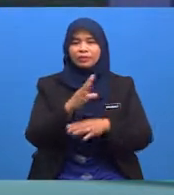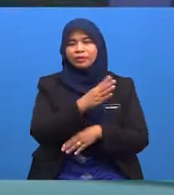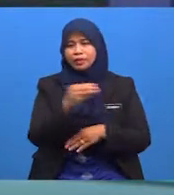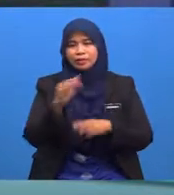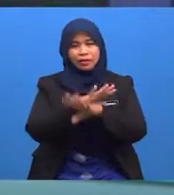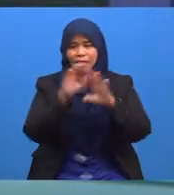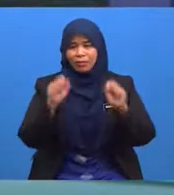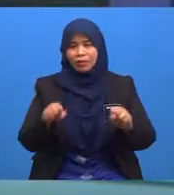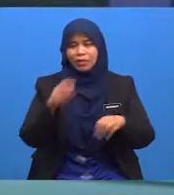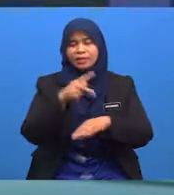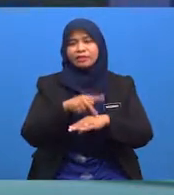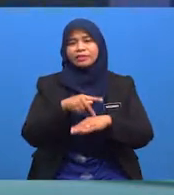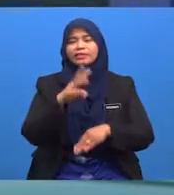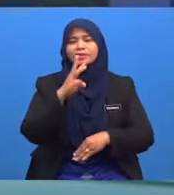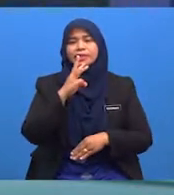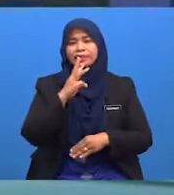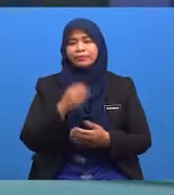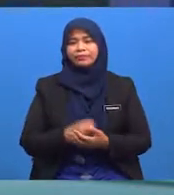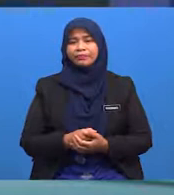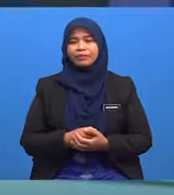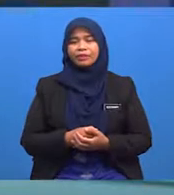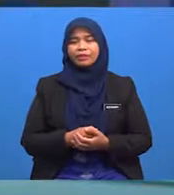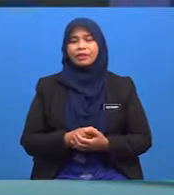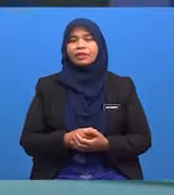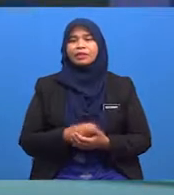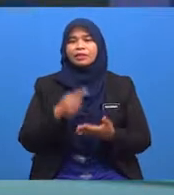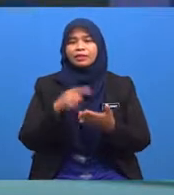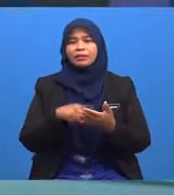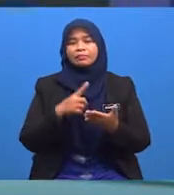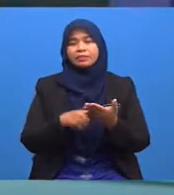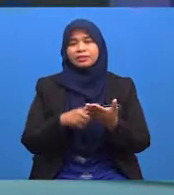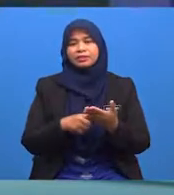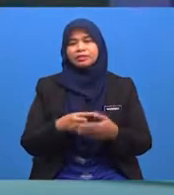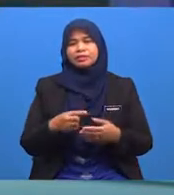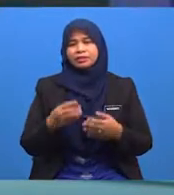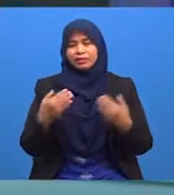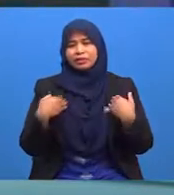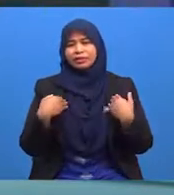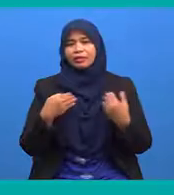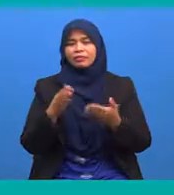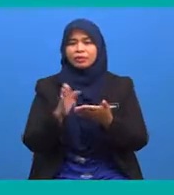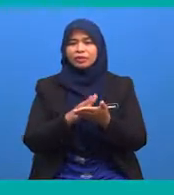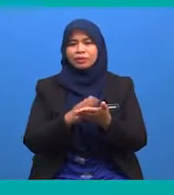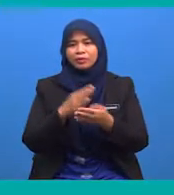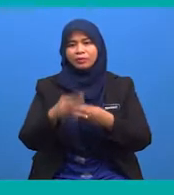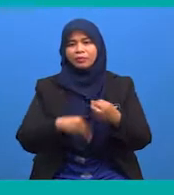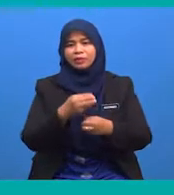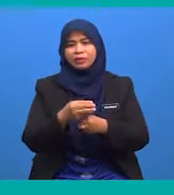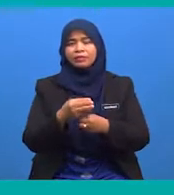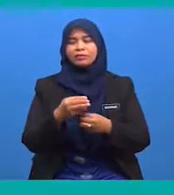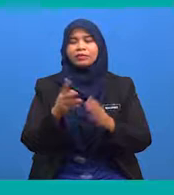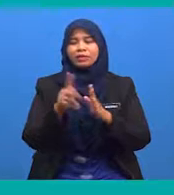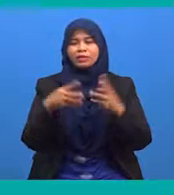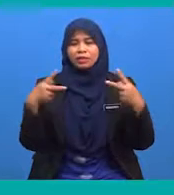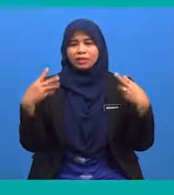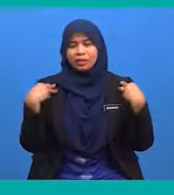juga akan membincangkan keadaan menyapu balutan pada tiga keadaan yang berbeza. Keadaan